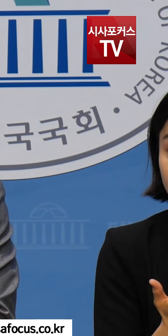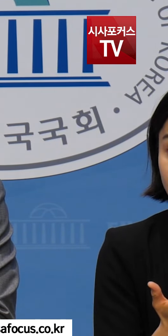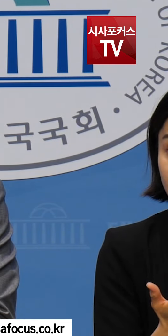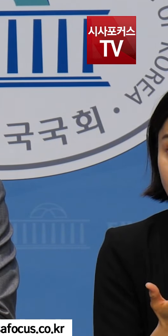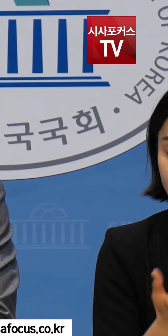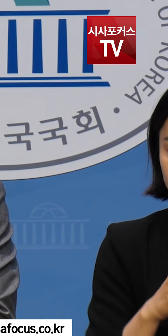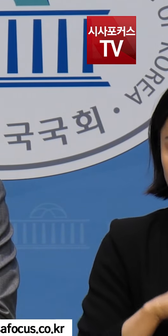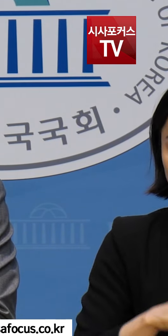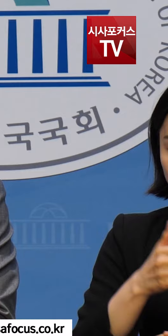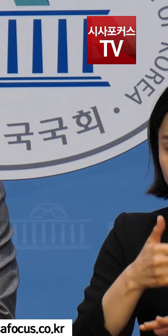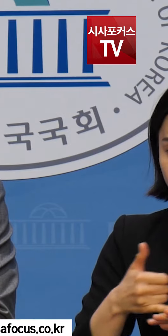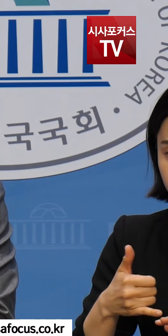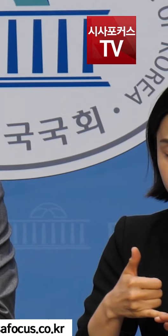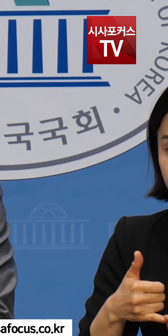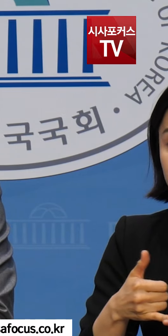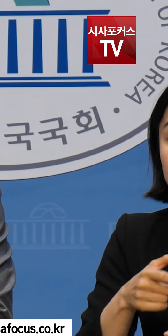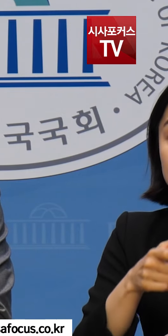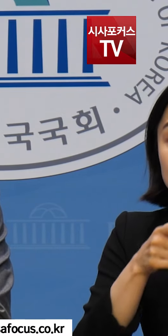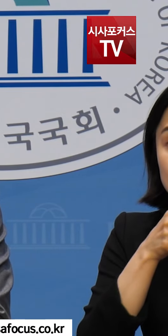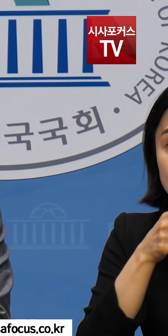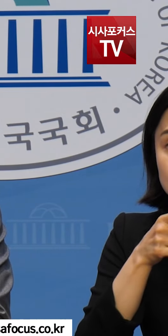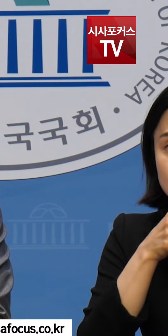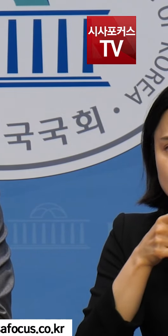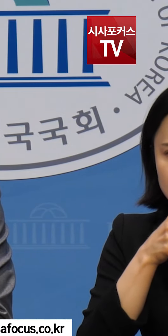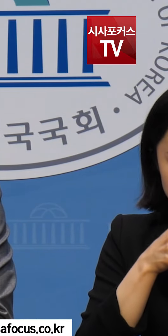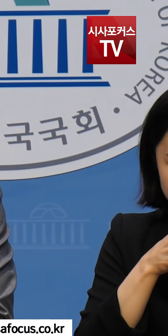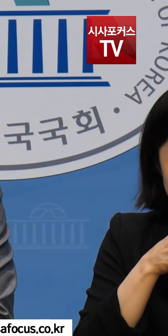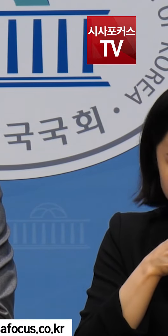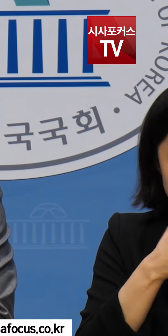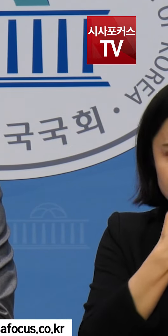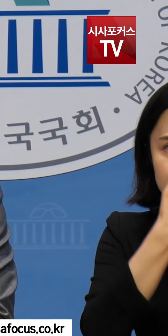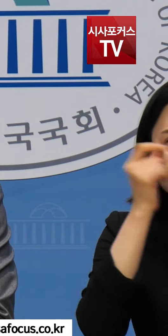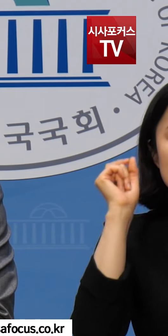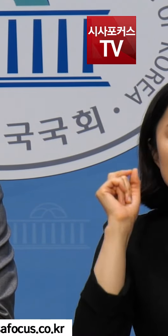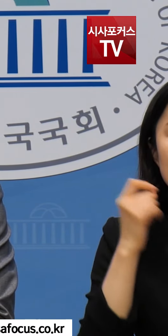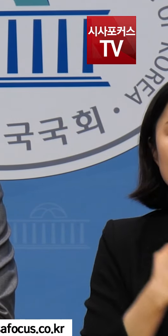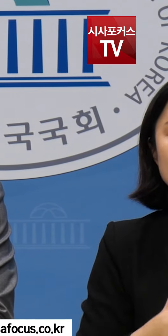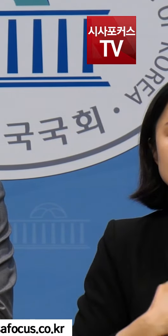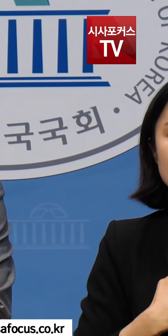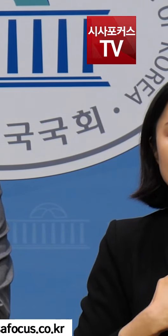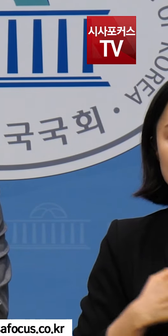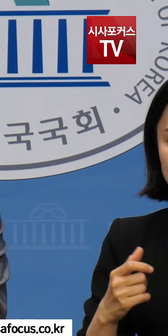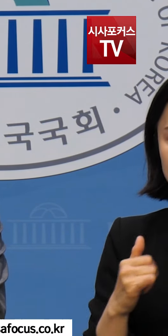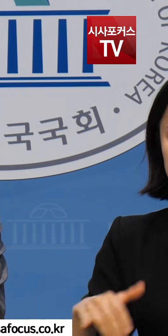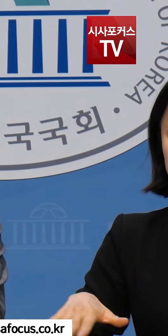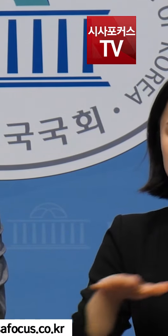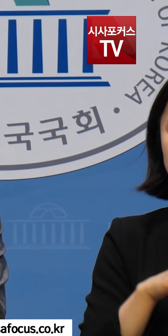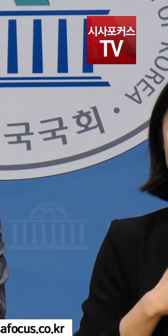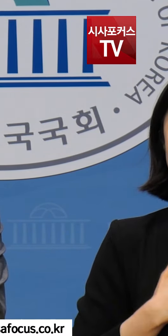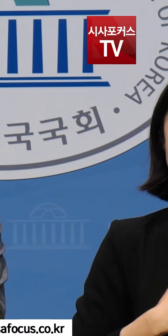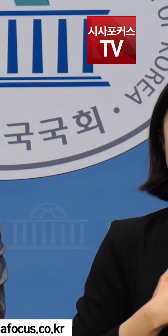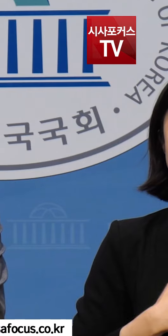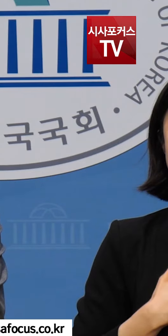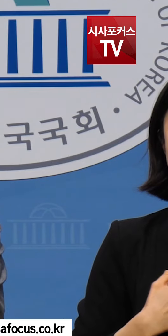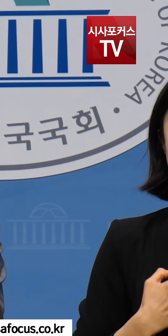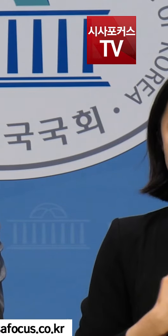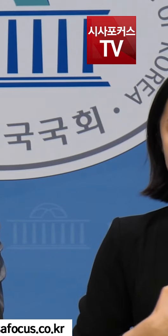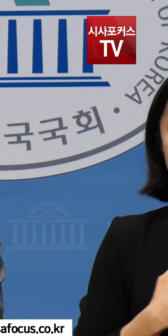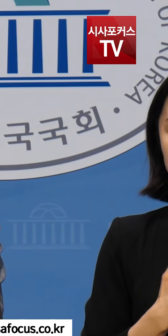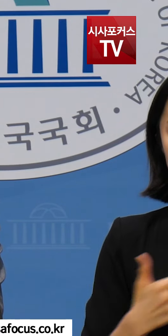농업 용수의 부족도 초래할 것이라는 점을 지역 주민들은 본능적으로 깨닫고 있습니다. 이렇게